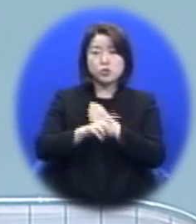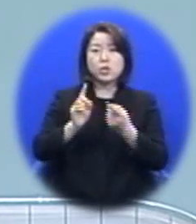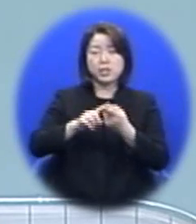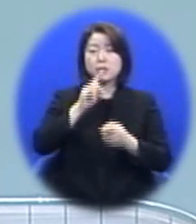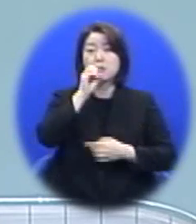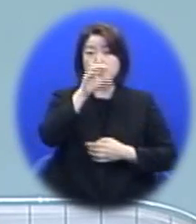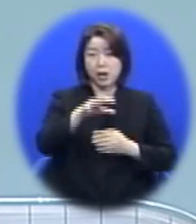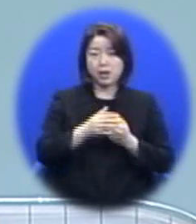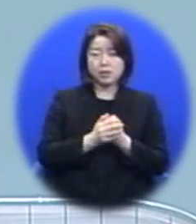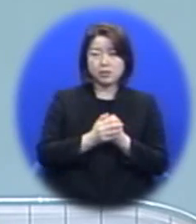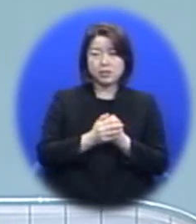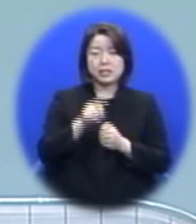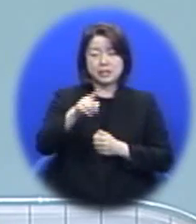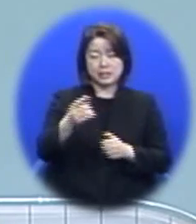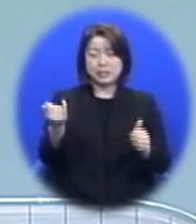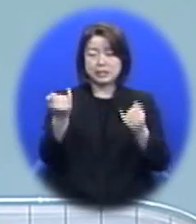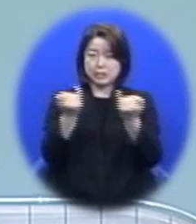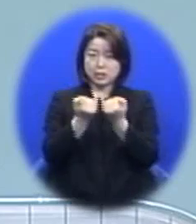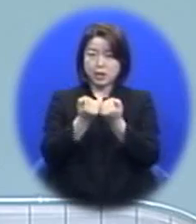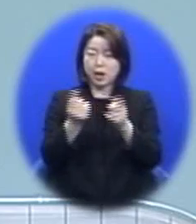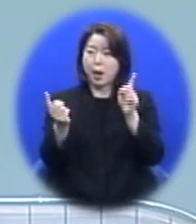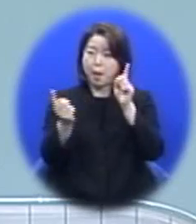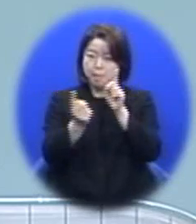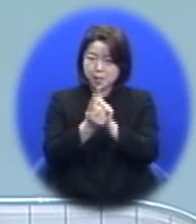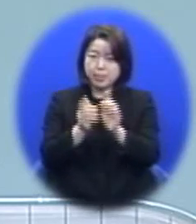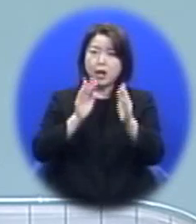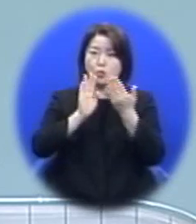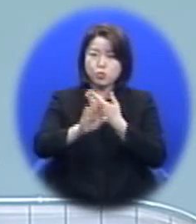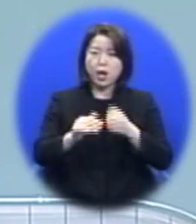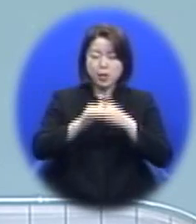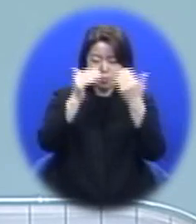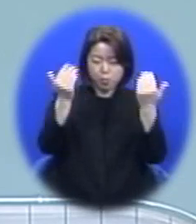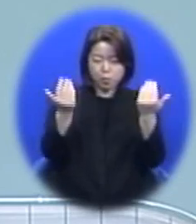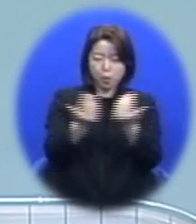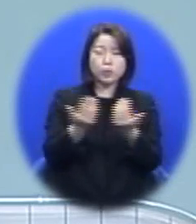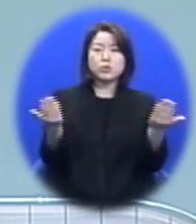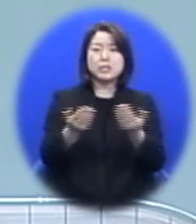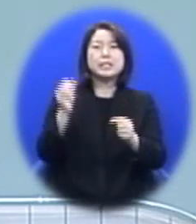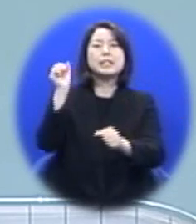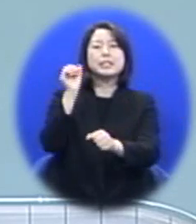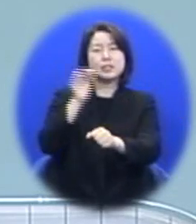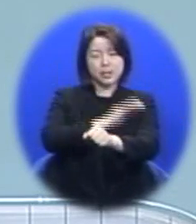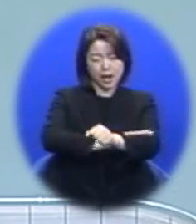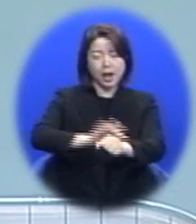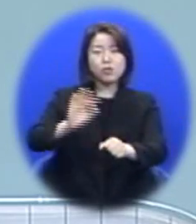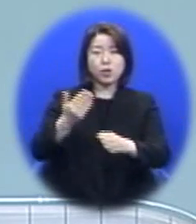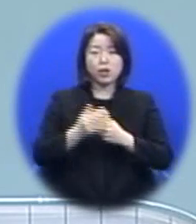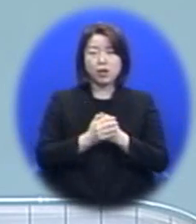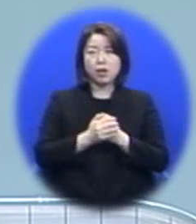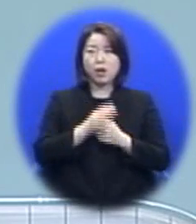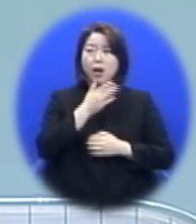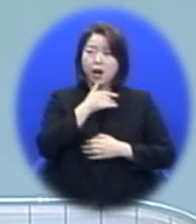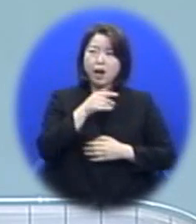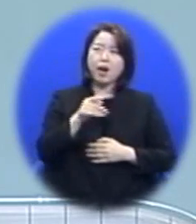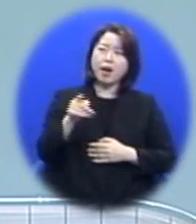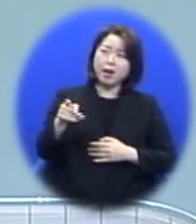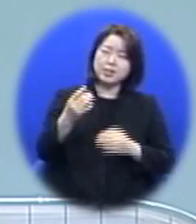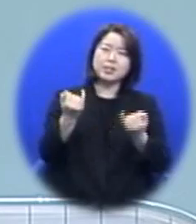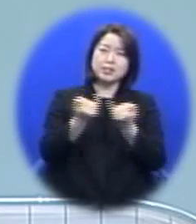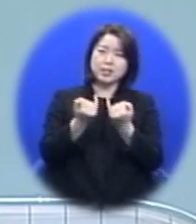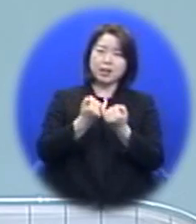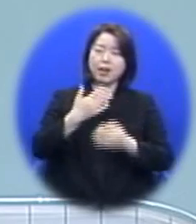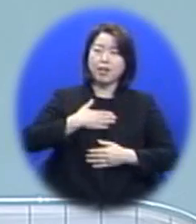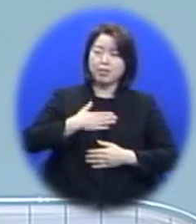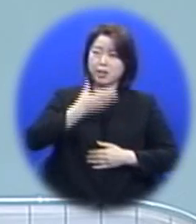여자와 만난 이후로 모든 일이 잘 됐다는 그래서 아, 이 여자가 나에게